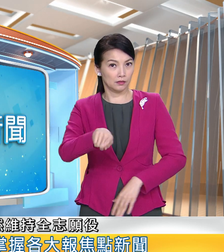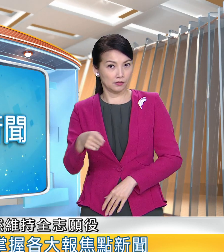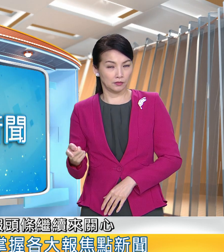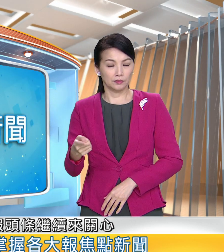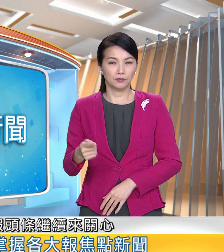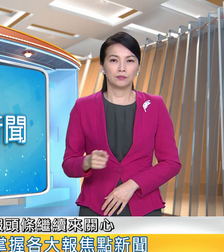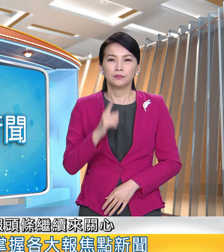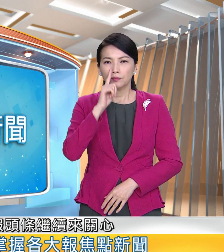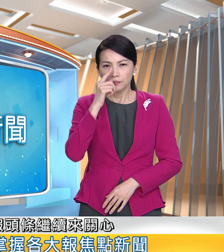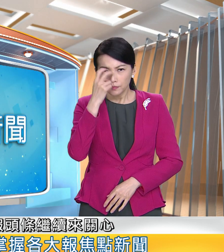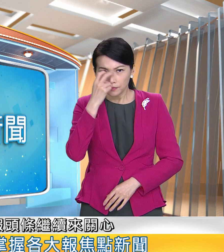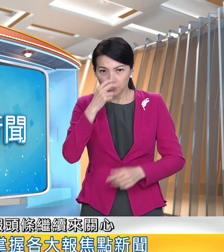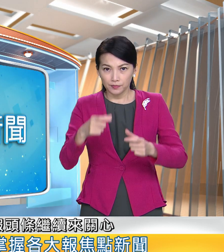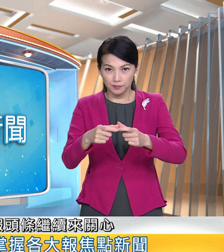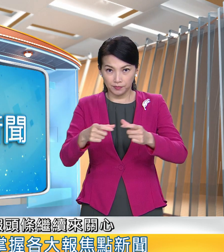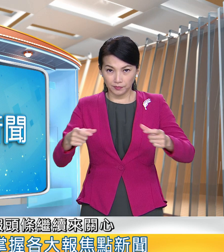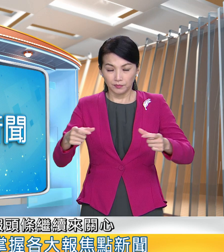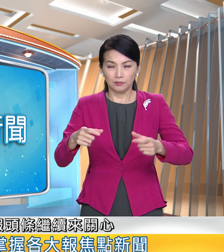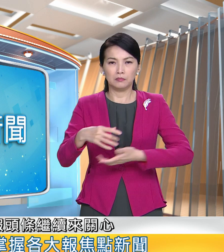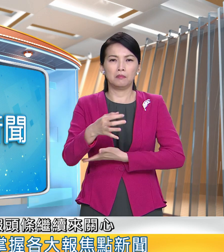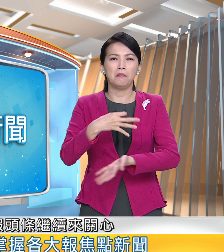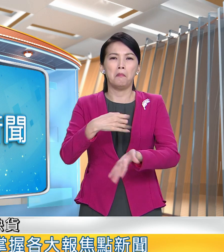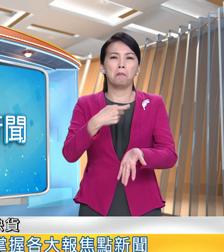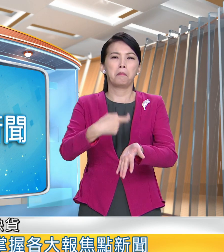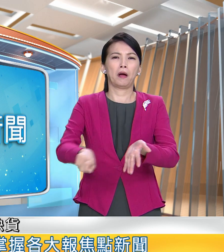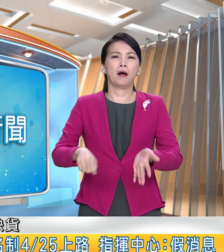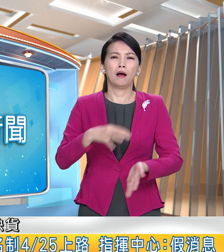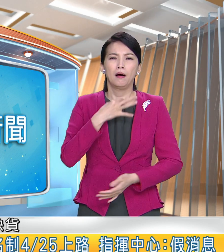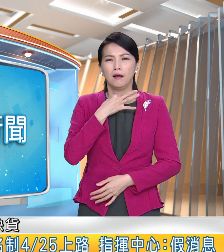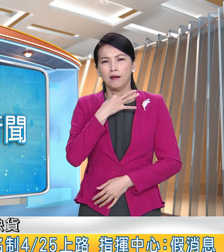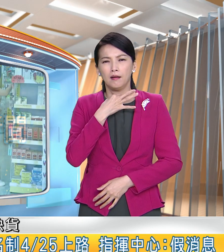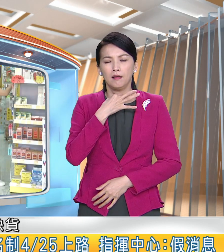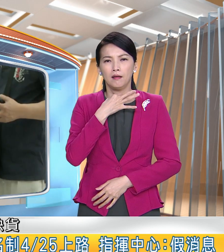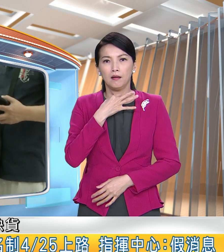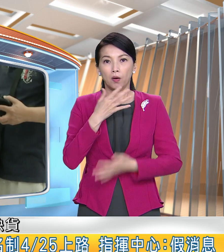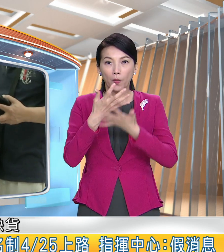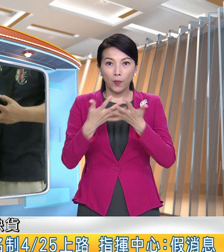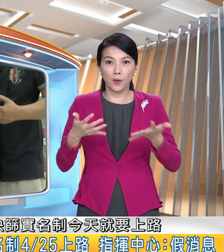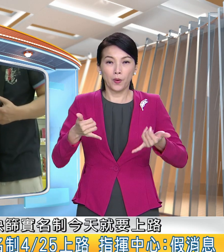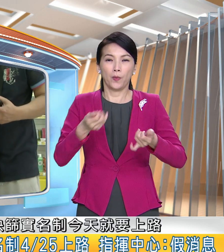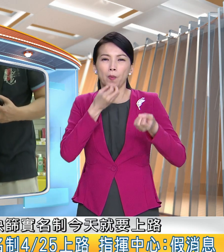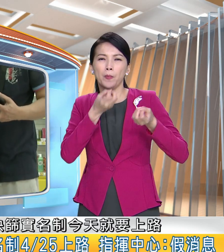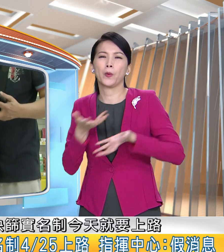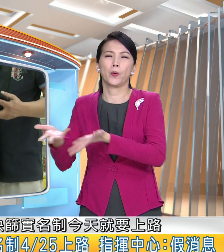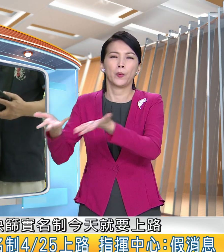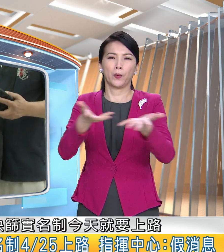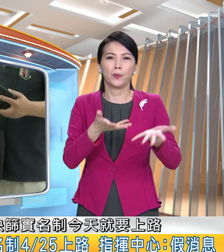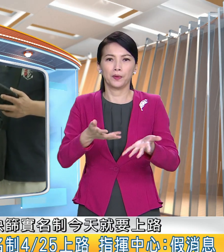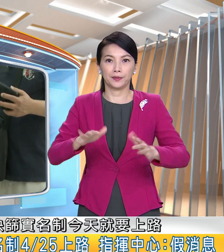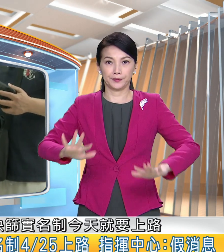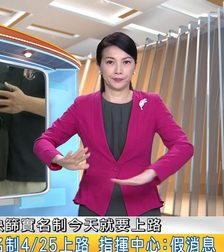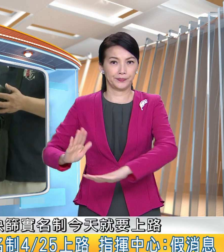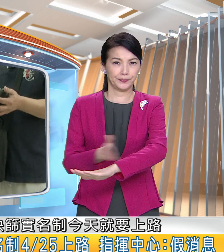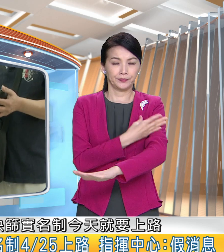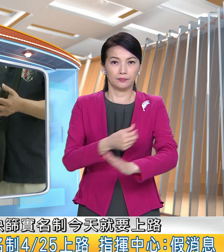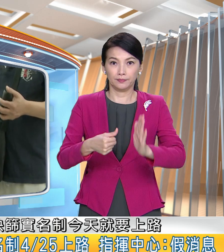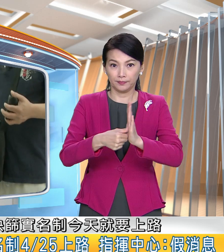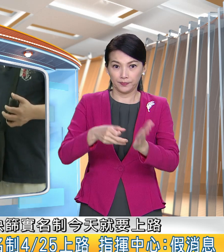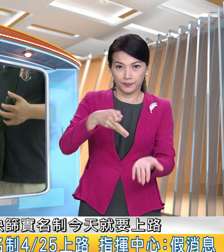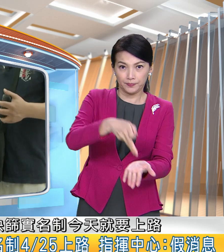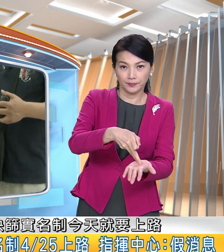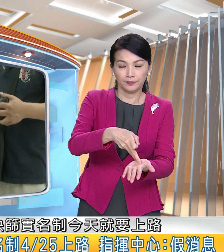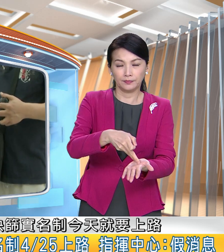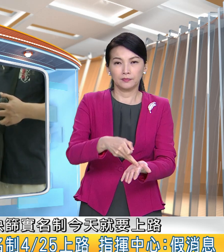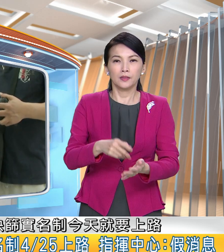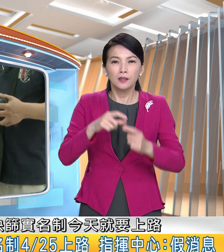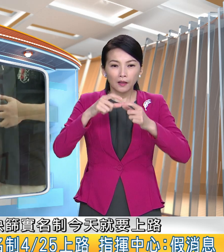了解完三大报头条，继续来关心快筛试剂大缺货，网络上流传快筛实名制今